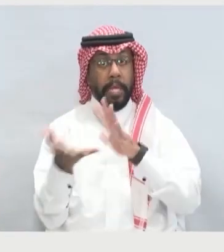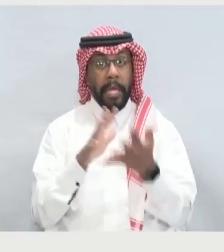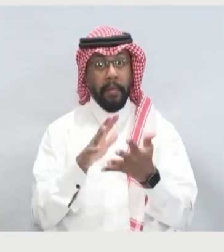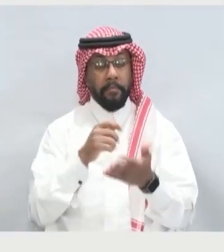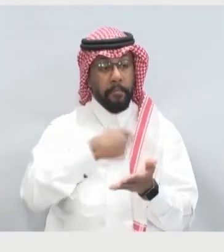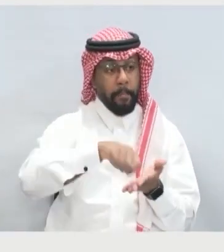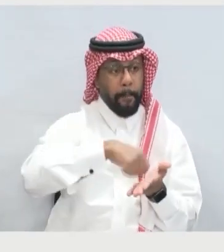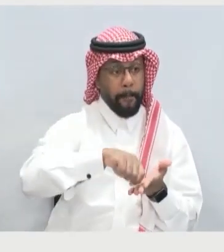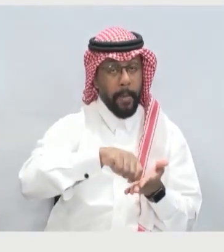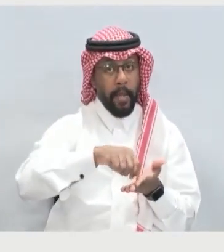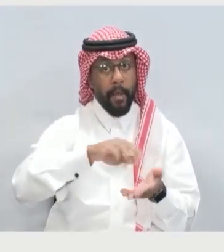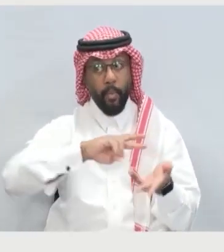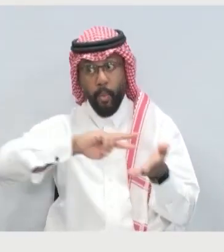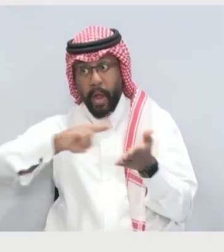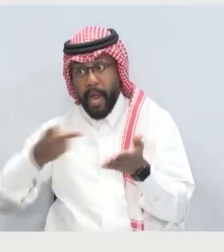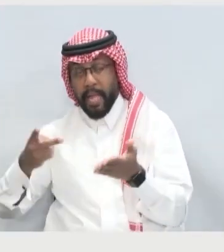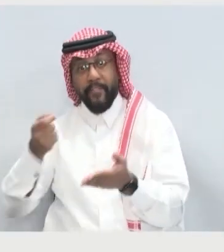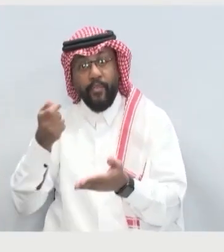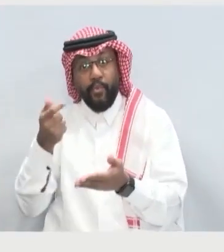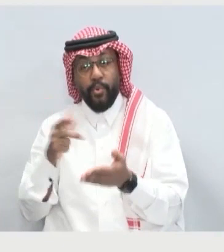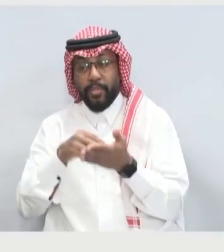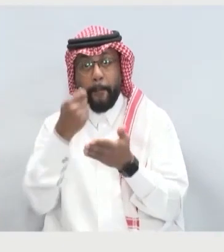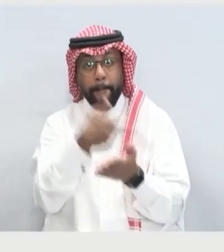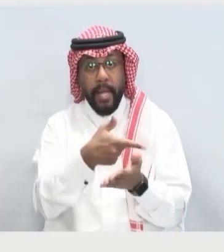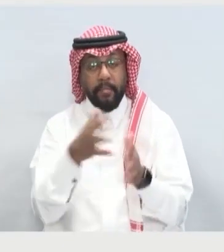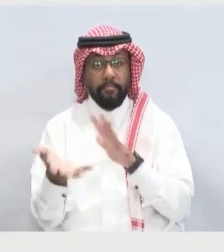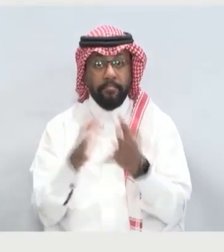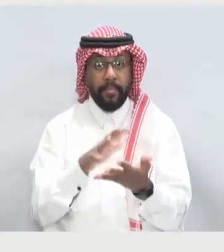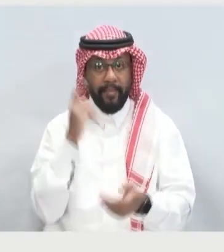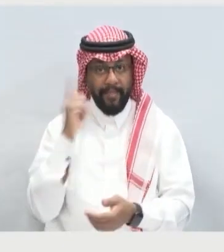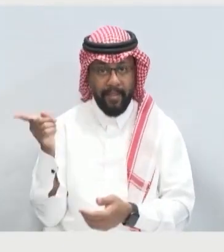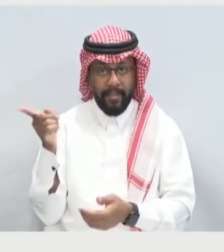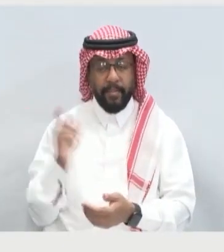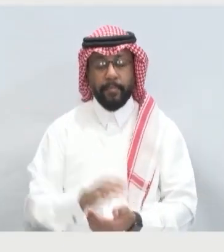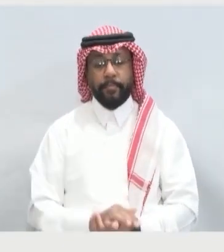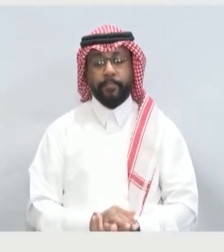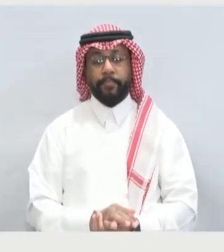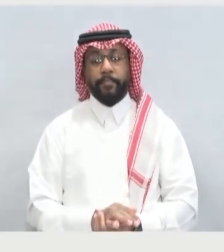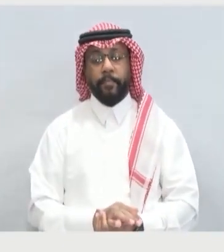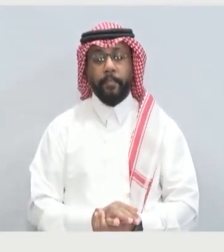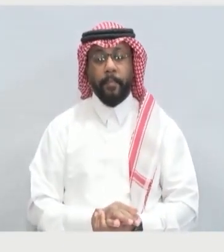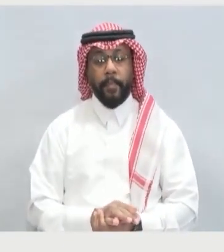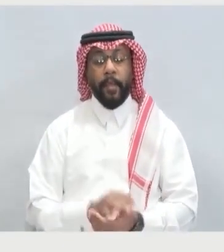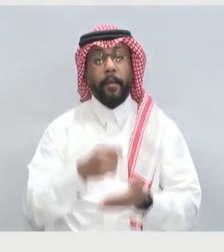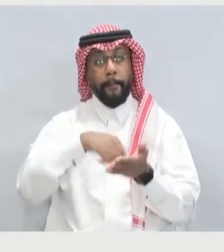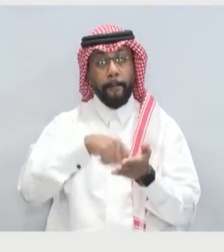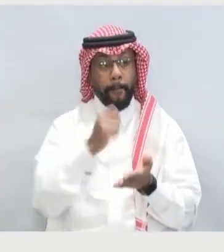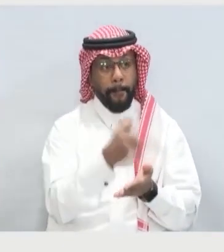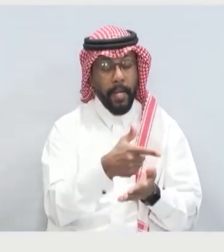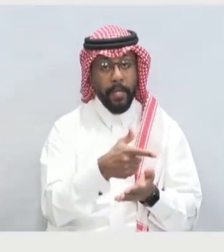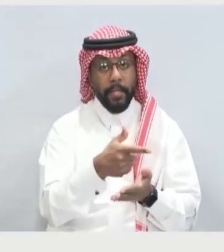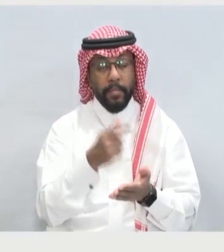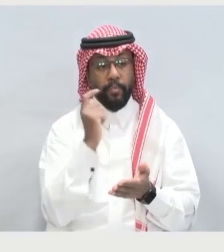نقد حين تبيع الشركه السلع او الخدمات التي تقدمها تتلقى في في مقابلها كما ذكرنا اما